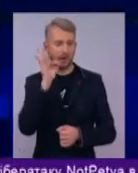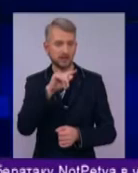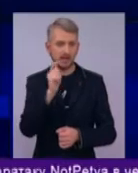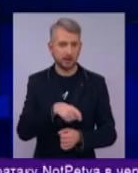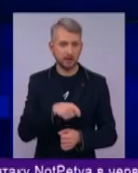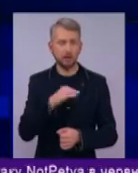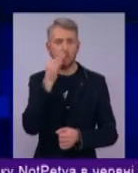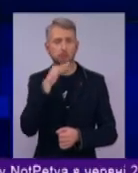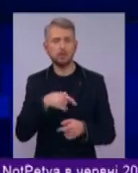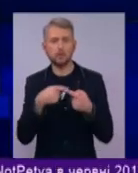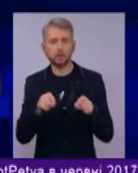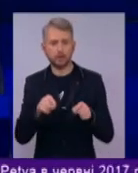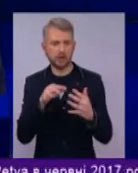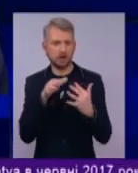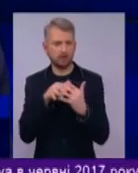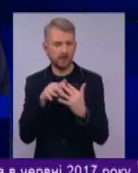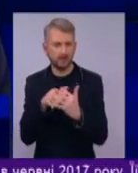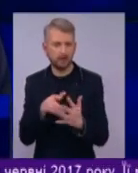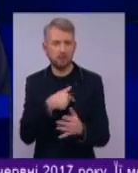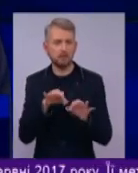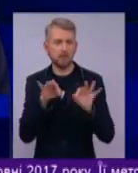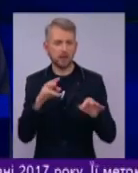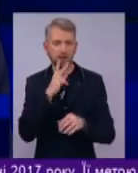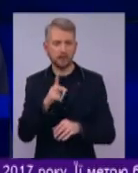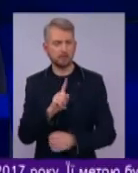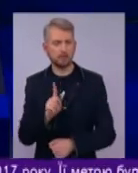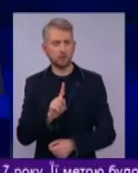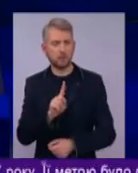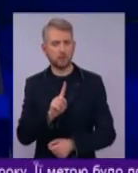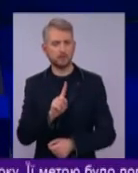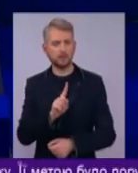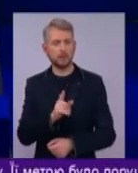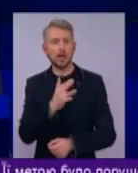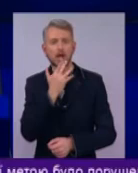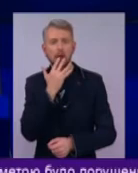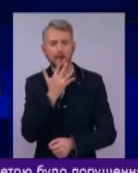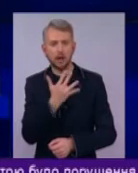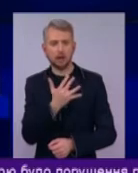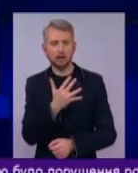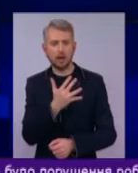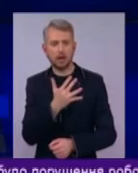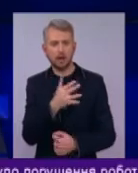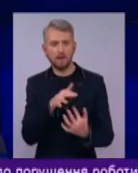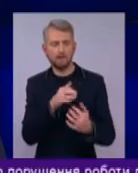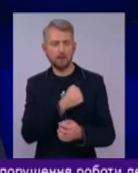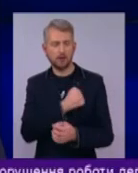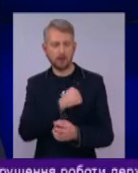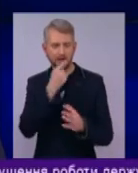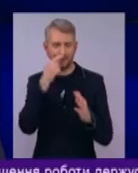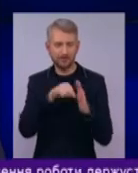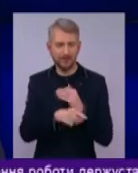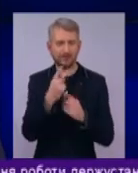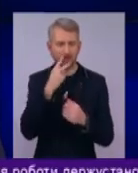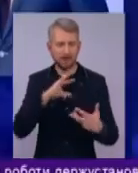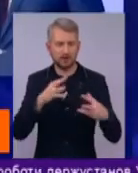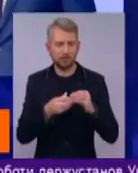інших конфліктів ми прекрасно бачимо, що іностранне воєнне вмішательство завжди приводить